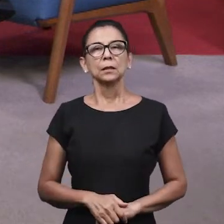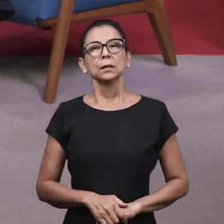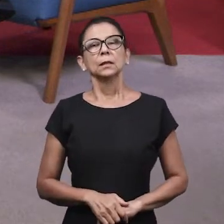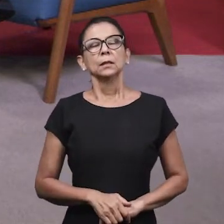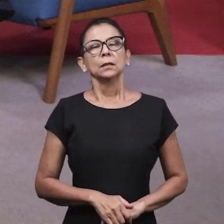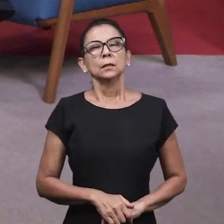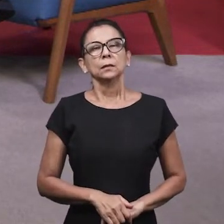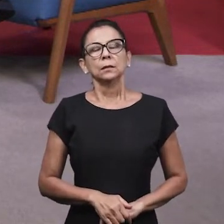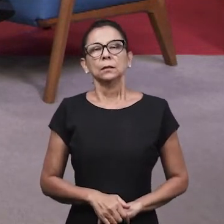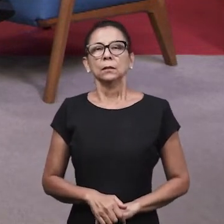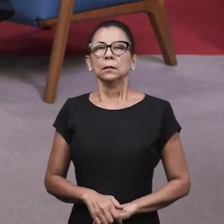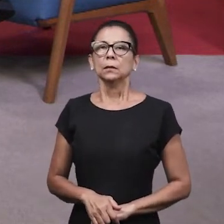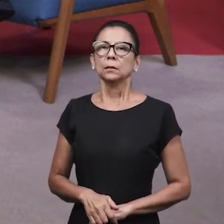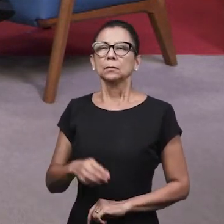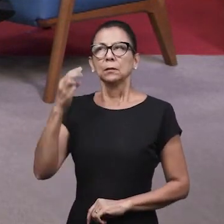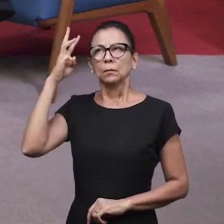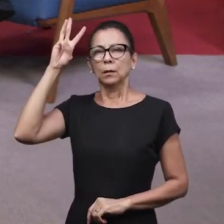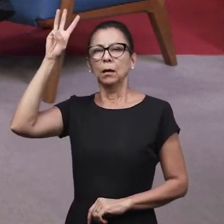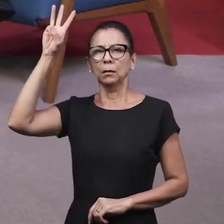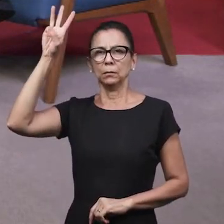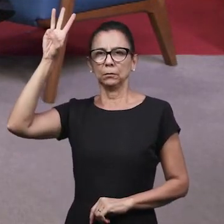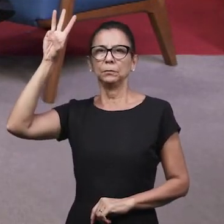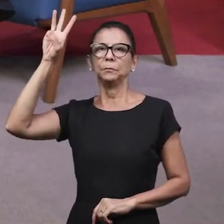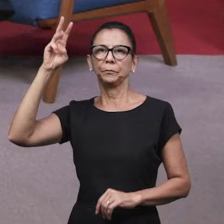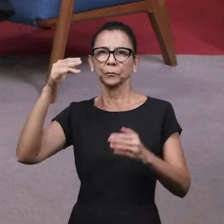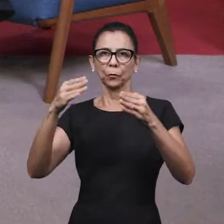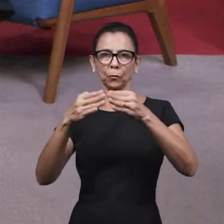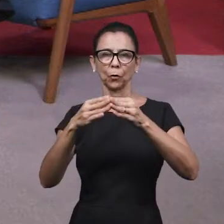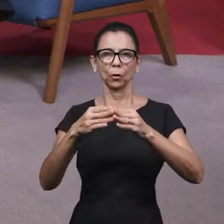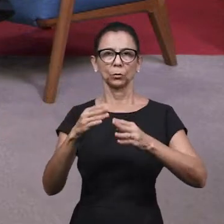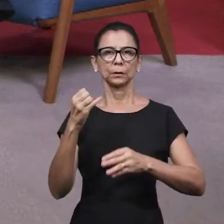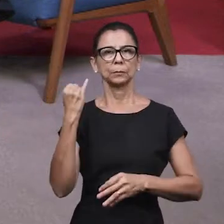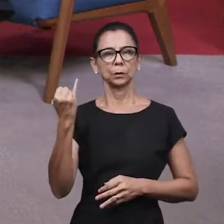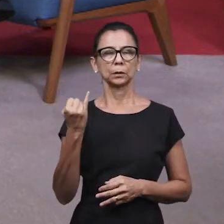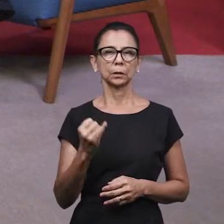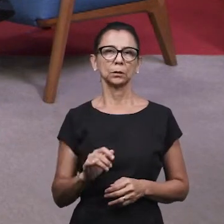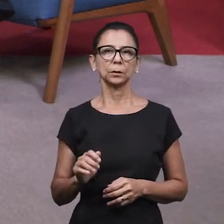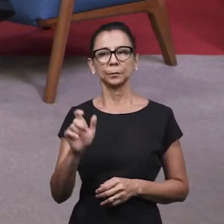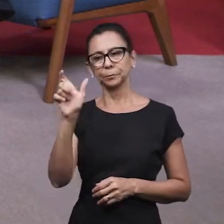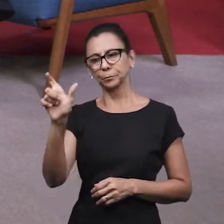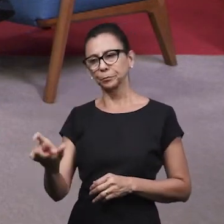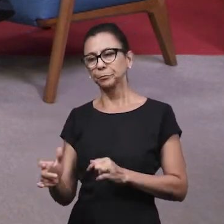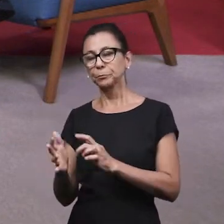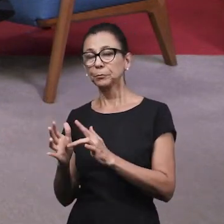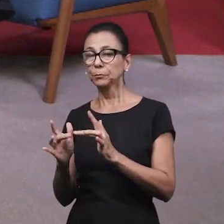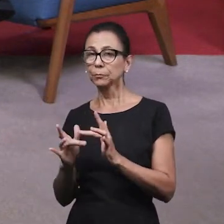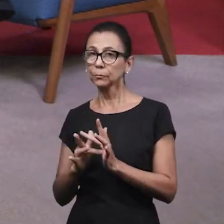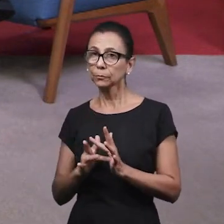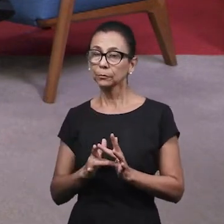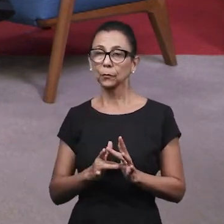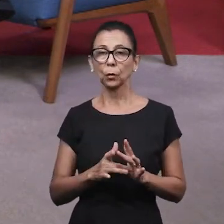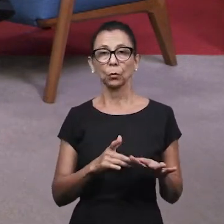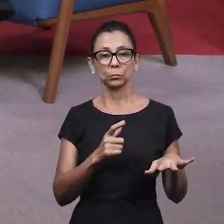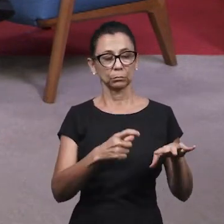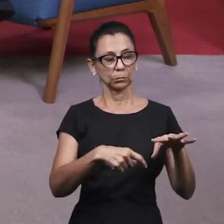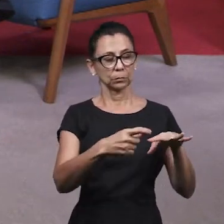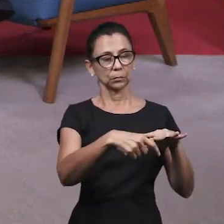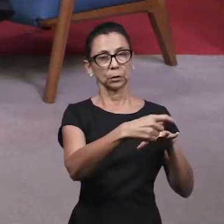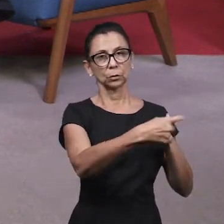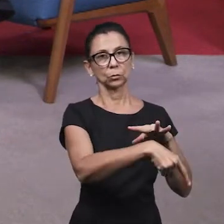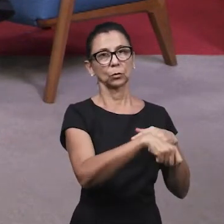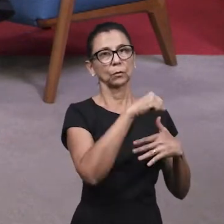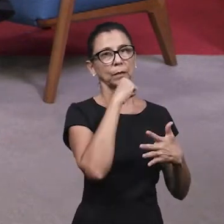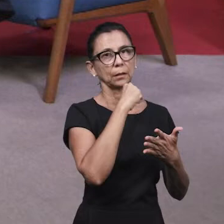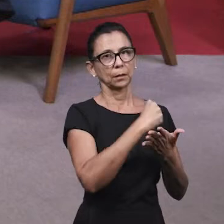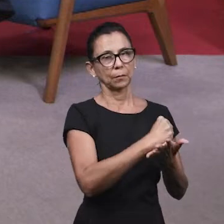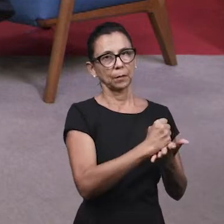troisième jour, qu'il soit dans la vie de Jésus, dans la vie des personnages de l'Ancien Testament. Vous